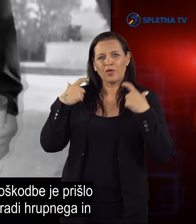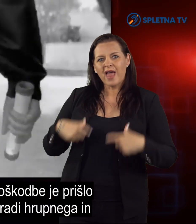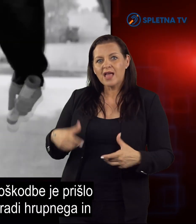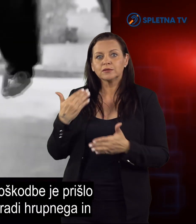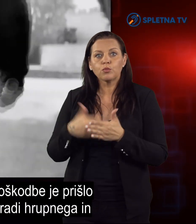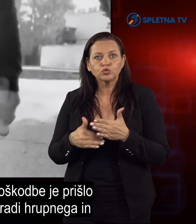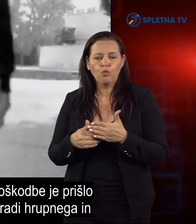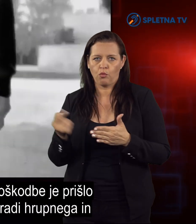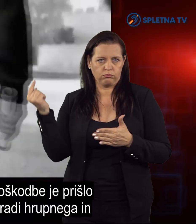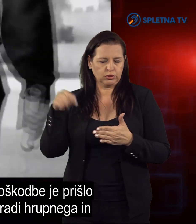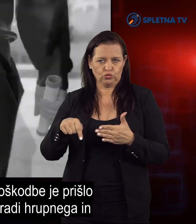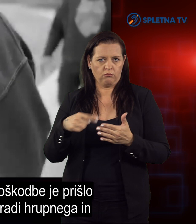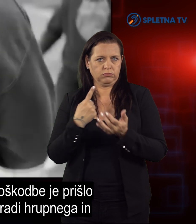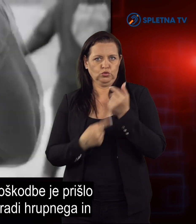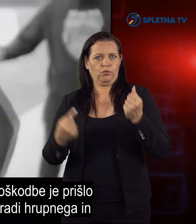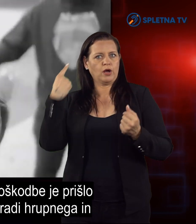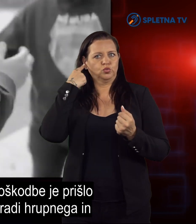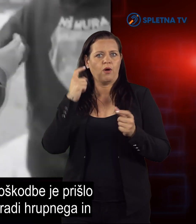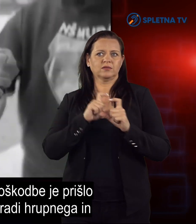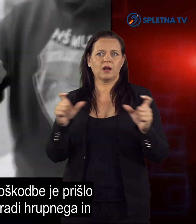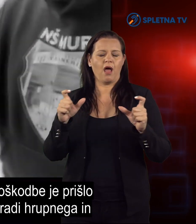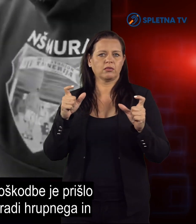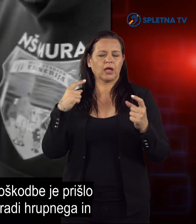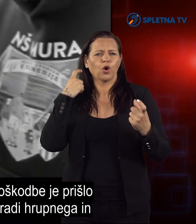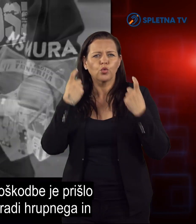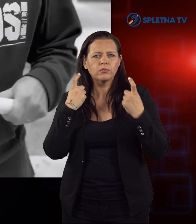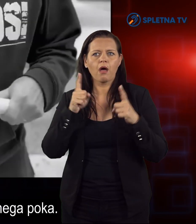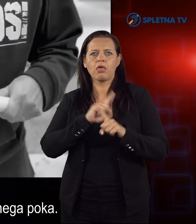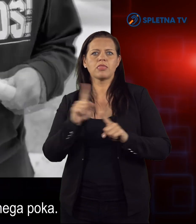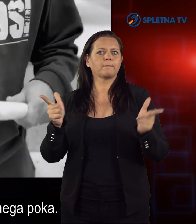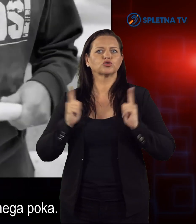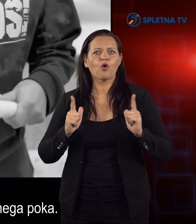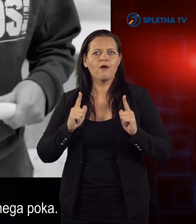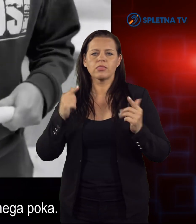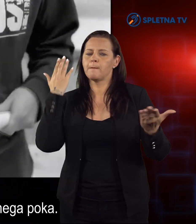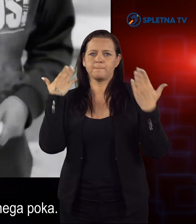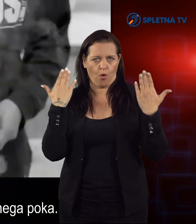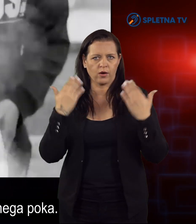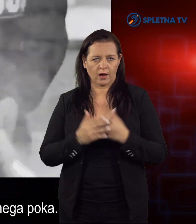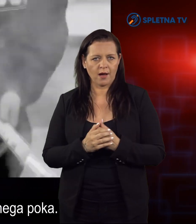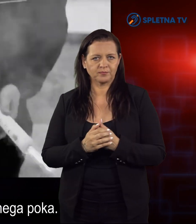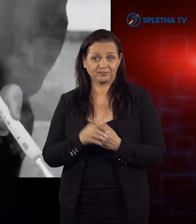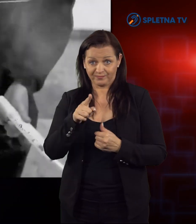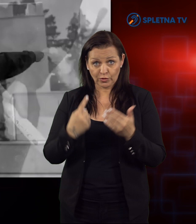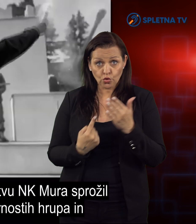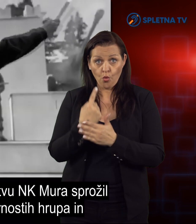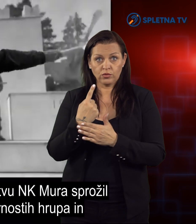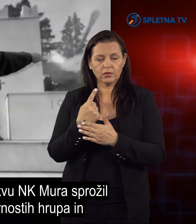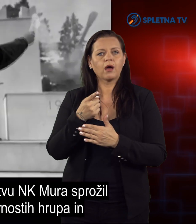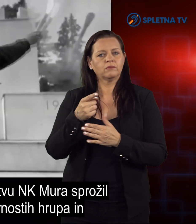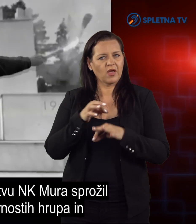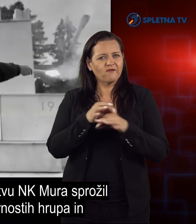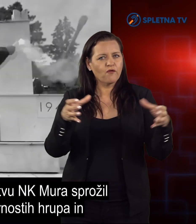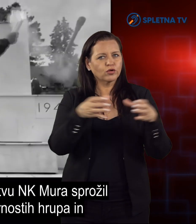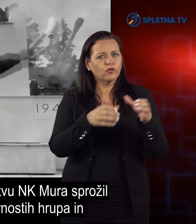Namesto telesne poškodbe je prišlo do izgube sluha zaradi hrupnega in nepričakovanega poka. Ta dogodek je